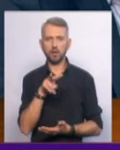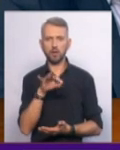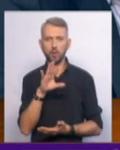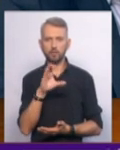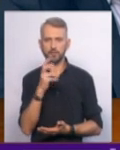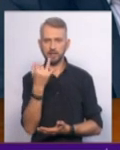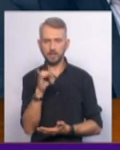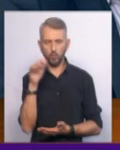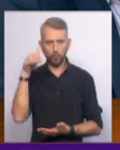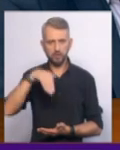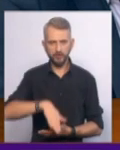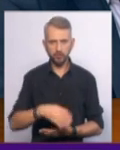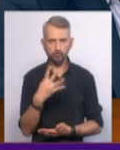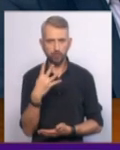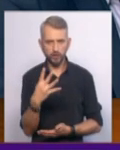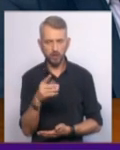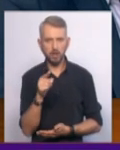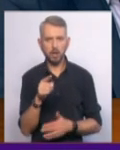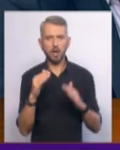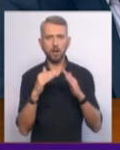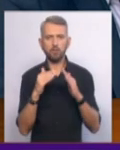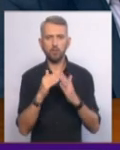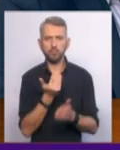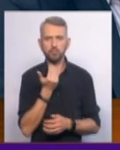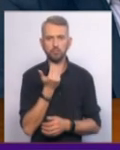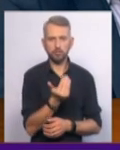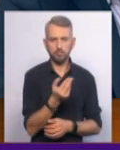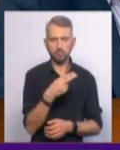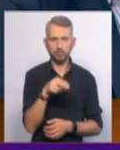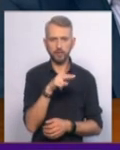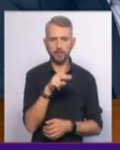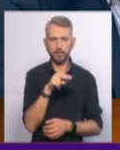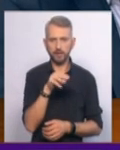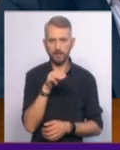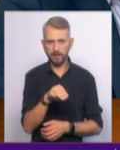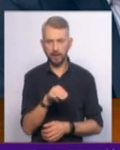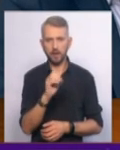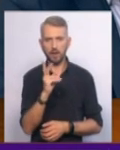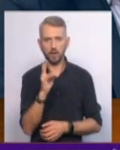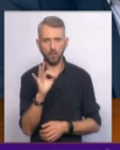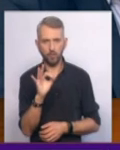Це він будинок належить ДП «Еко». Угу. Але ж